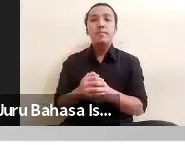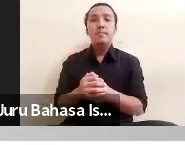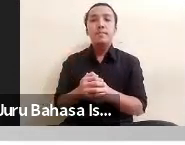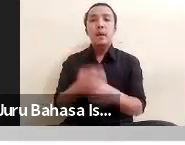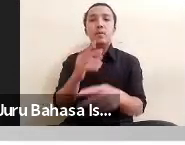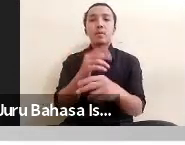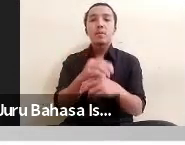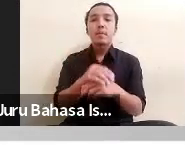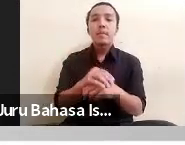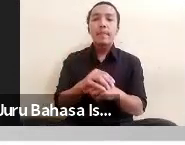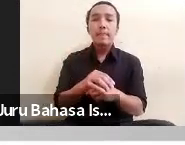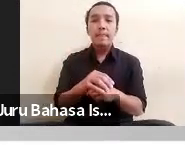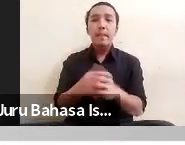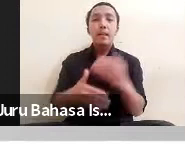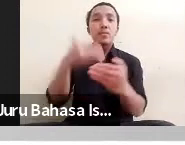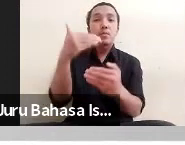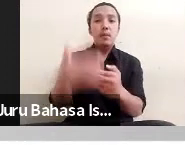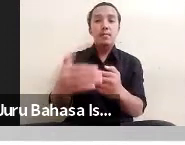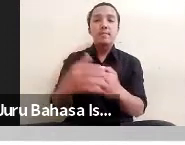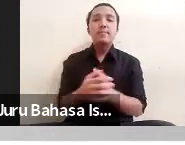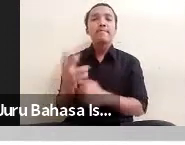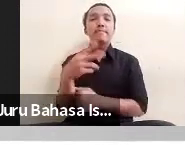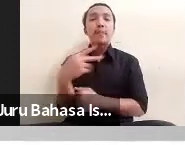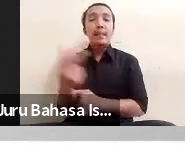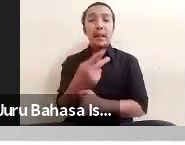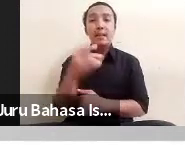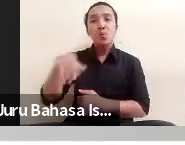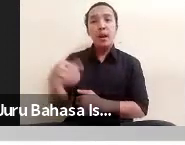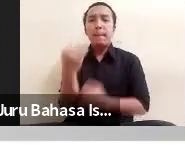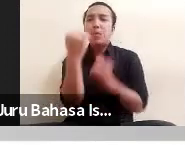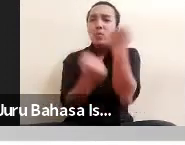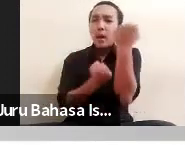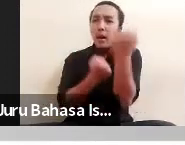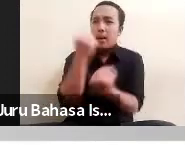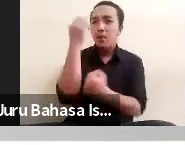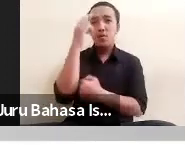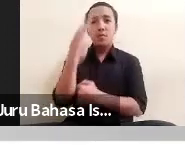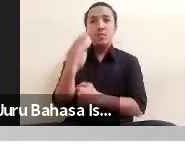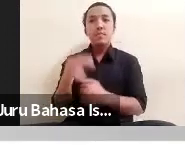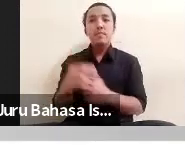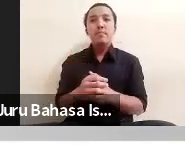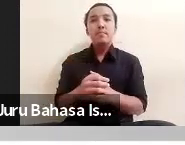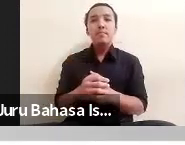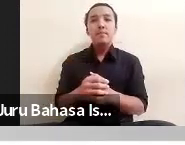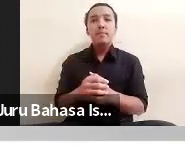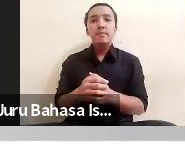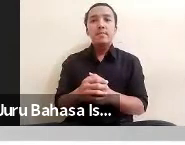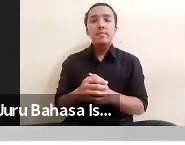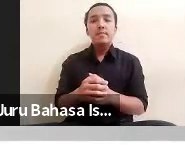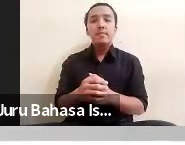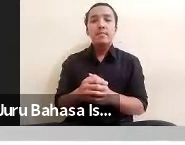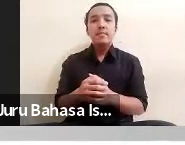Progo. Kemudian kita juga berupaya untuk mengimplan data difabel kita ke